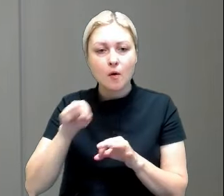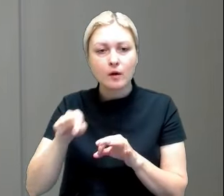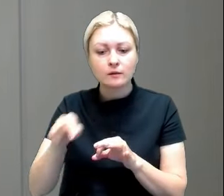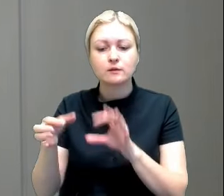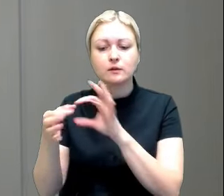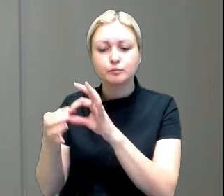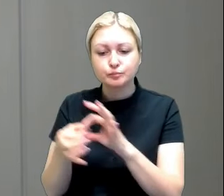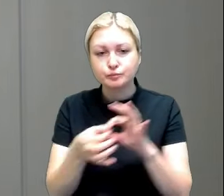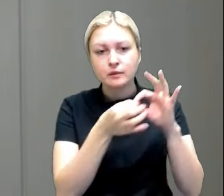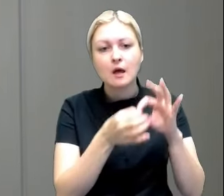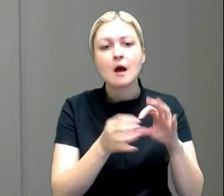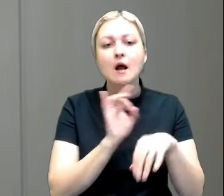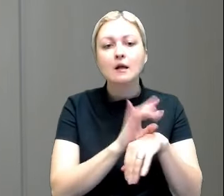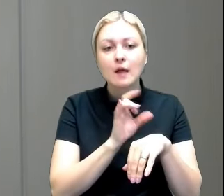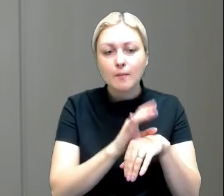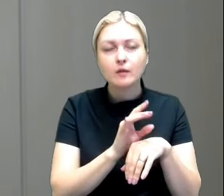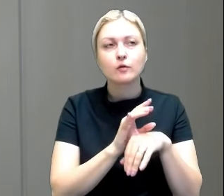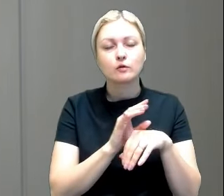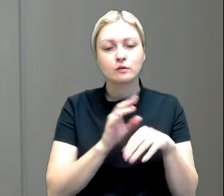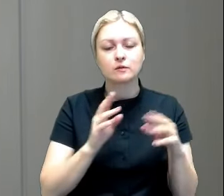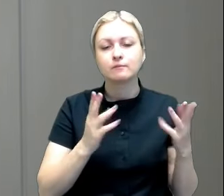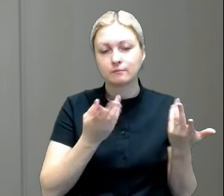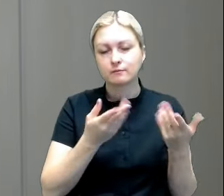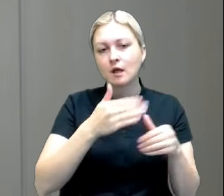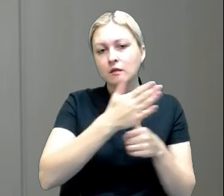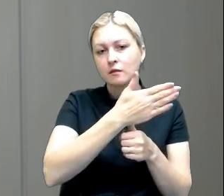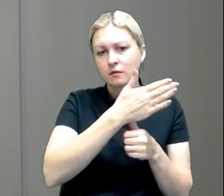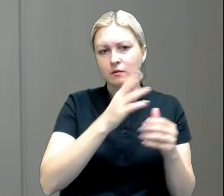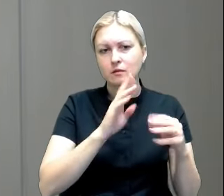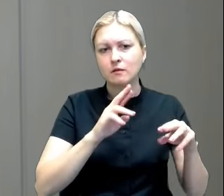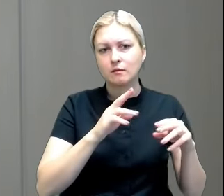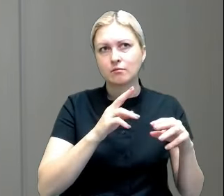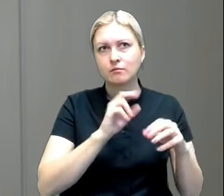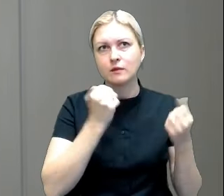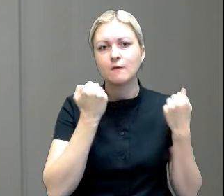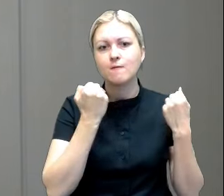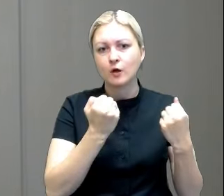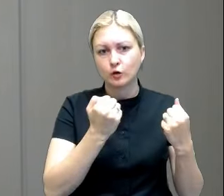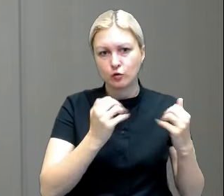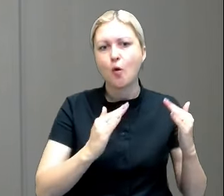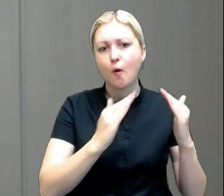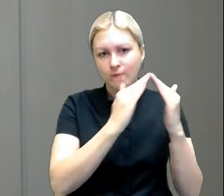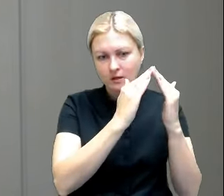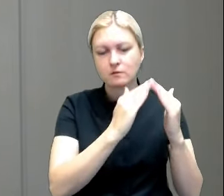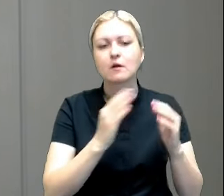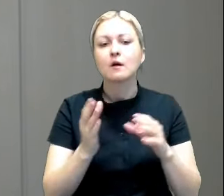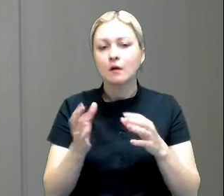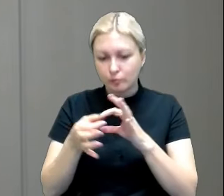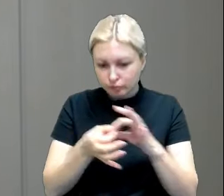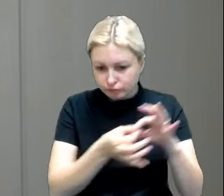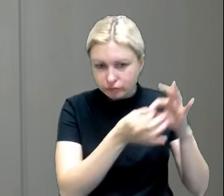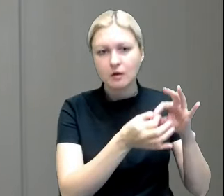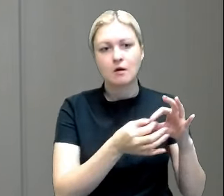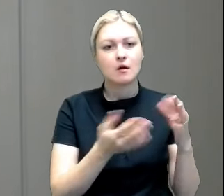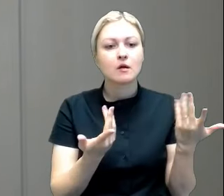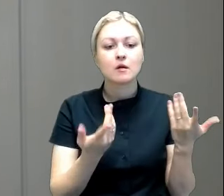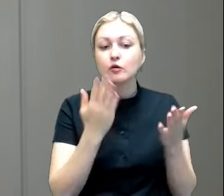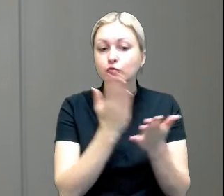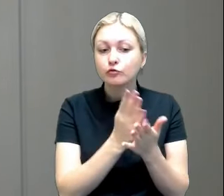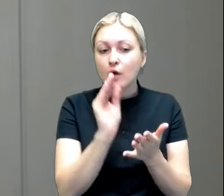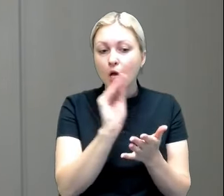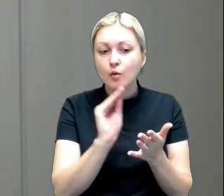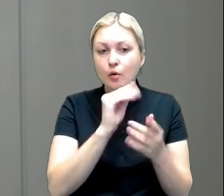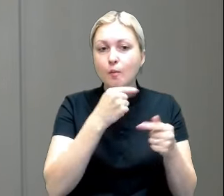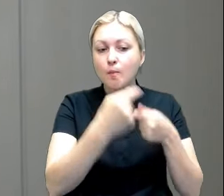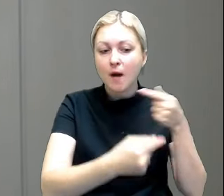kompleksui šis kompleksas pabrėžiu išskirtinis europos karinio paveldo pavyzdys lietuvoje jis darė